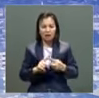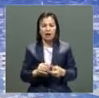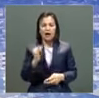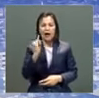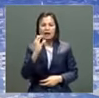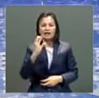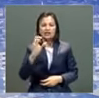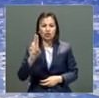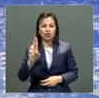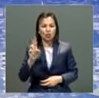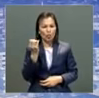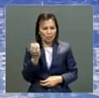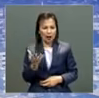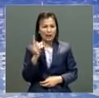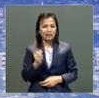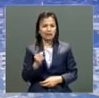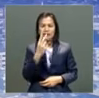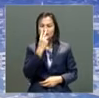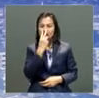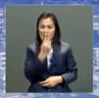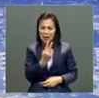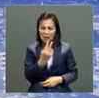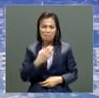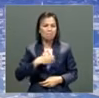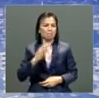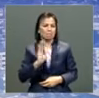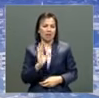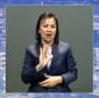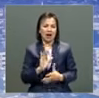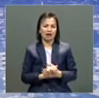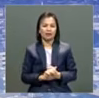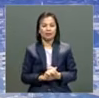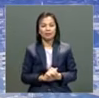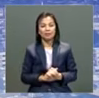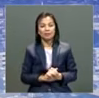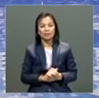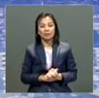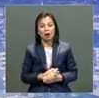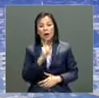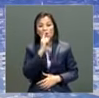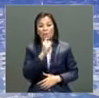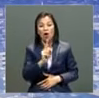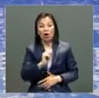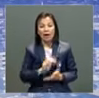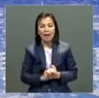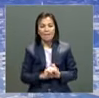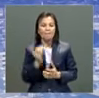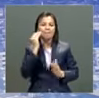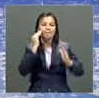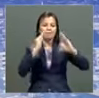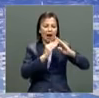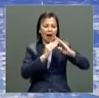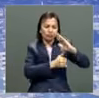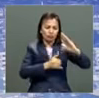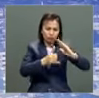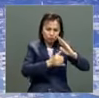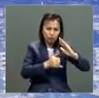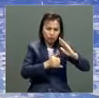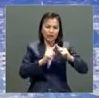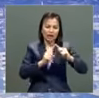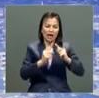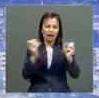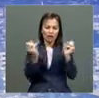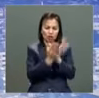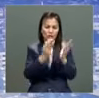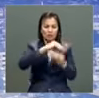ก็ล้นเราไม่อยากให้เห็นภาพนั้นเลยเพราะฉะนั้นการที่ต้องถูกจำกัดบ้างทำให้เกิดผลทางด้านสังค